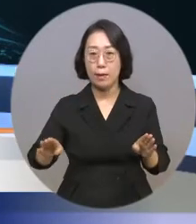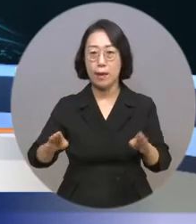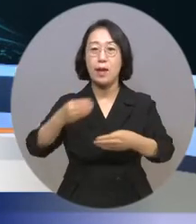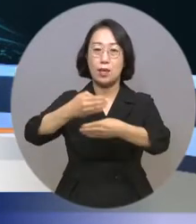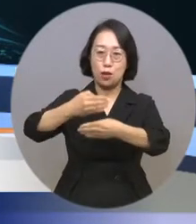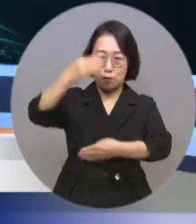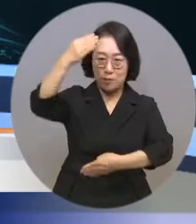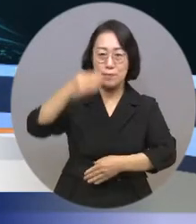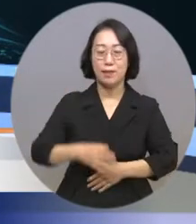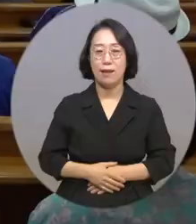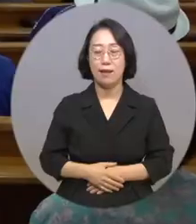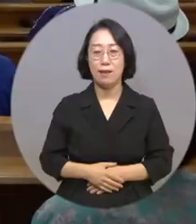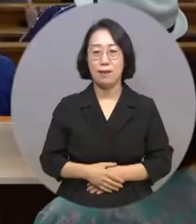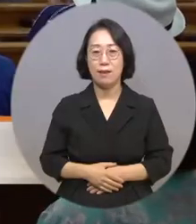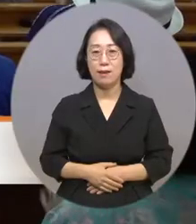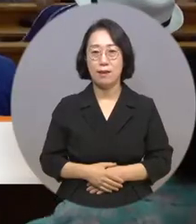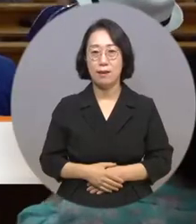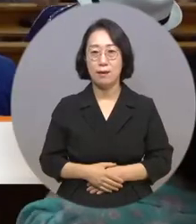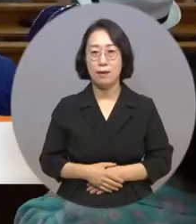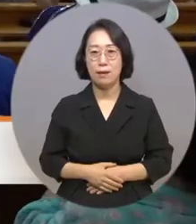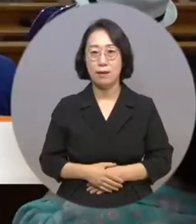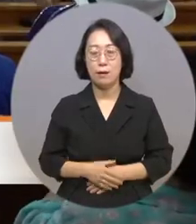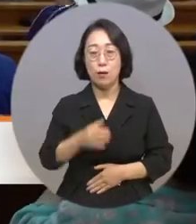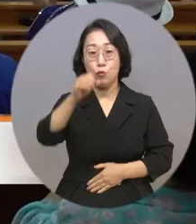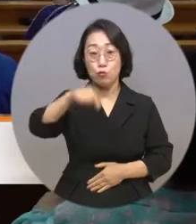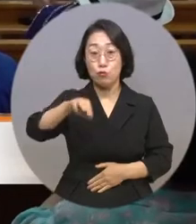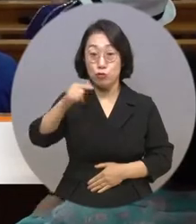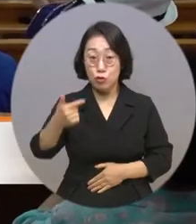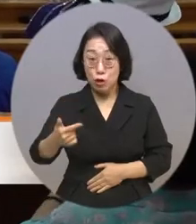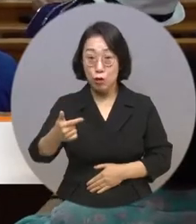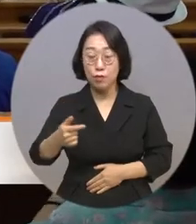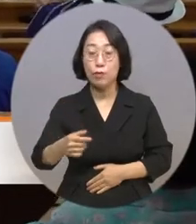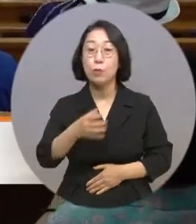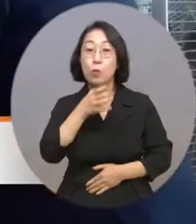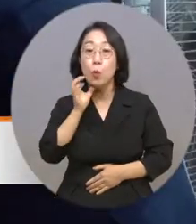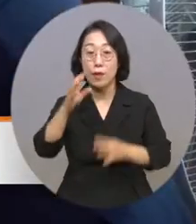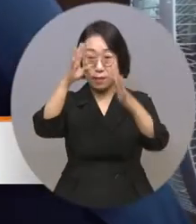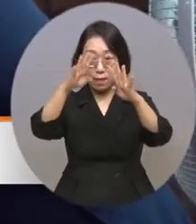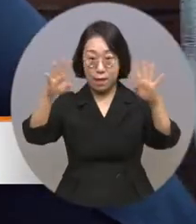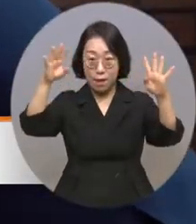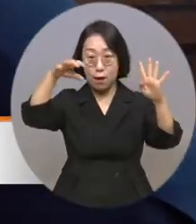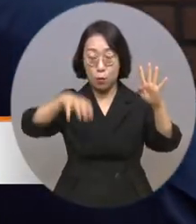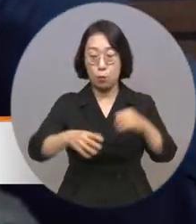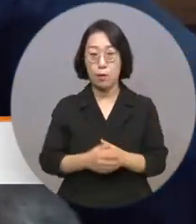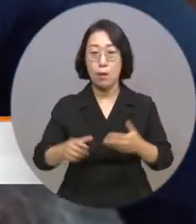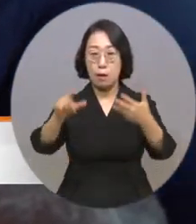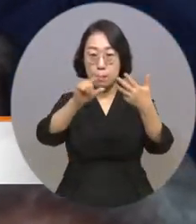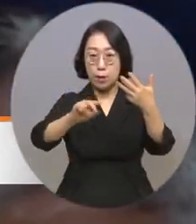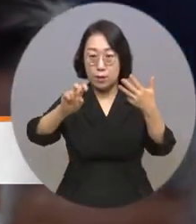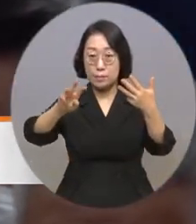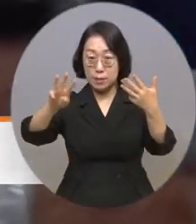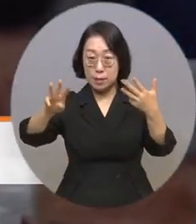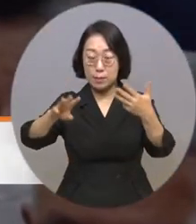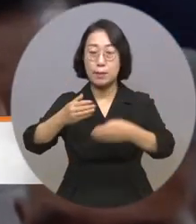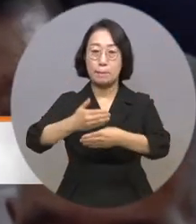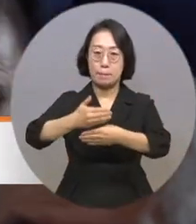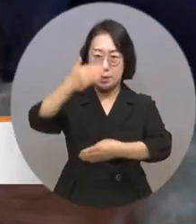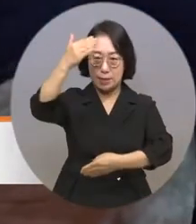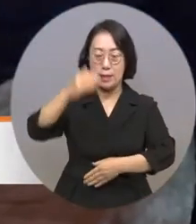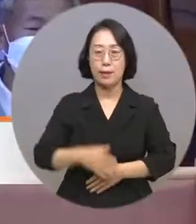맞았습니다. 강원도 횡성군 오천면 오천실버대학이 지난 8월 23일